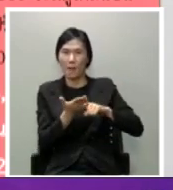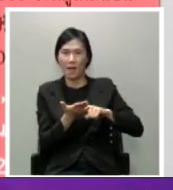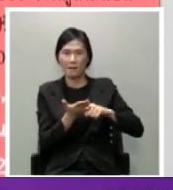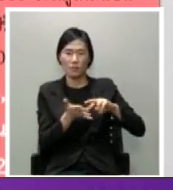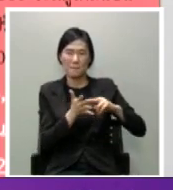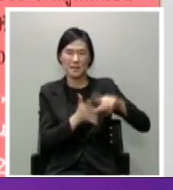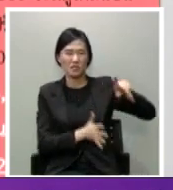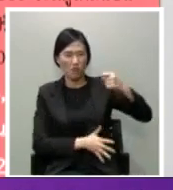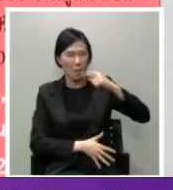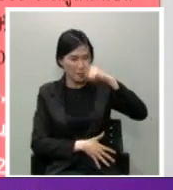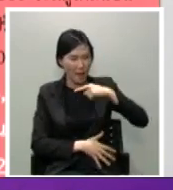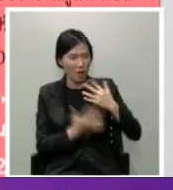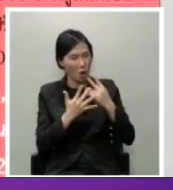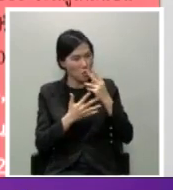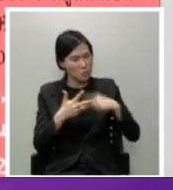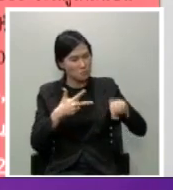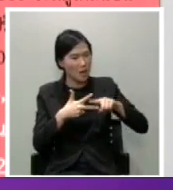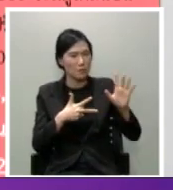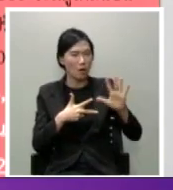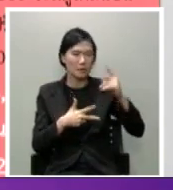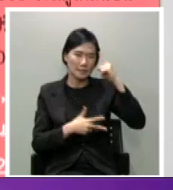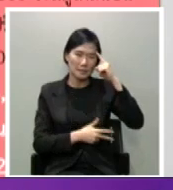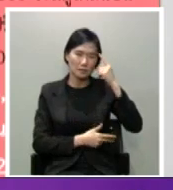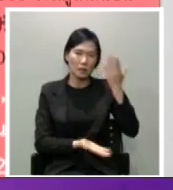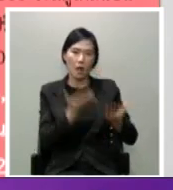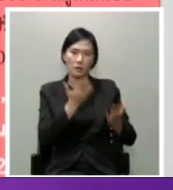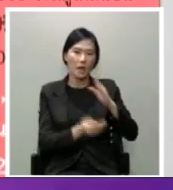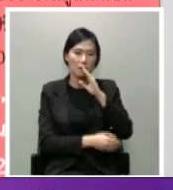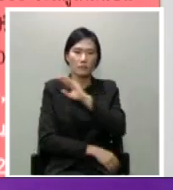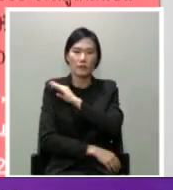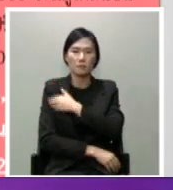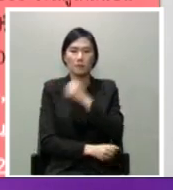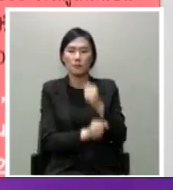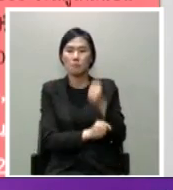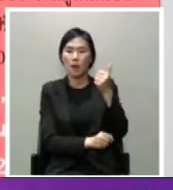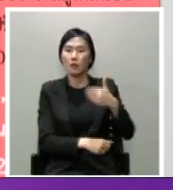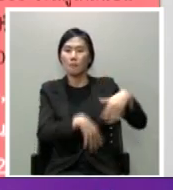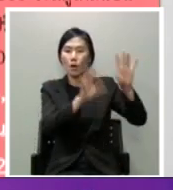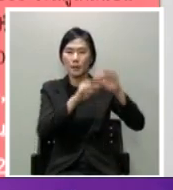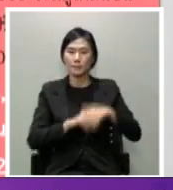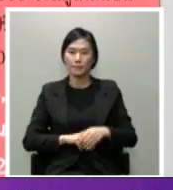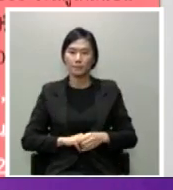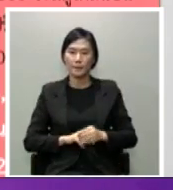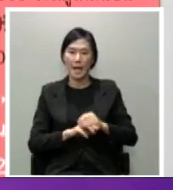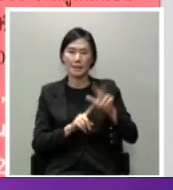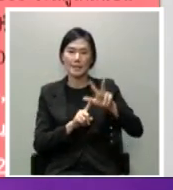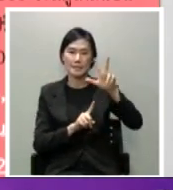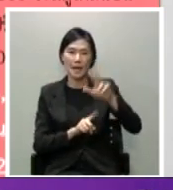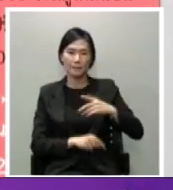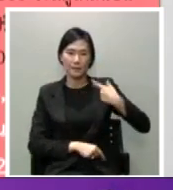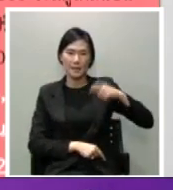ณ์ก็ช่างเขาถ้าเขาคิดว่าเขาทำได้ช่องที่สามครับศาลไทยได้สั่งป